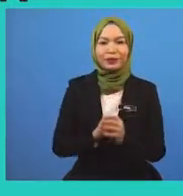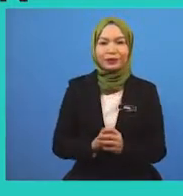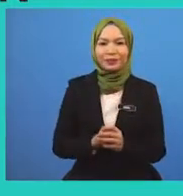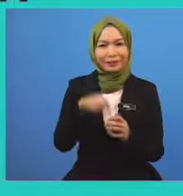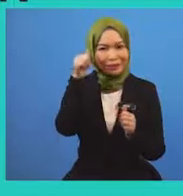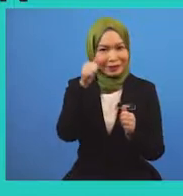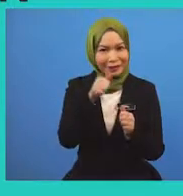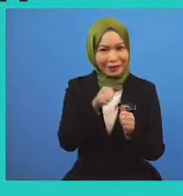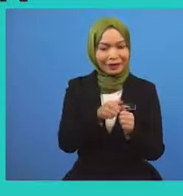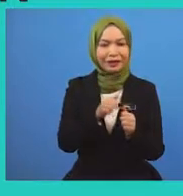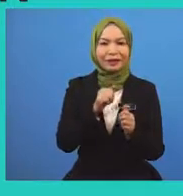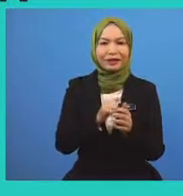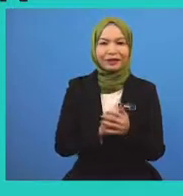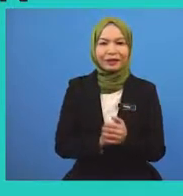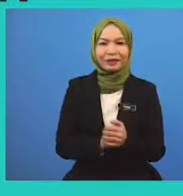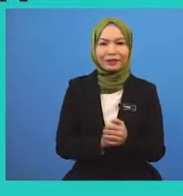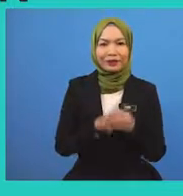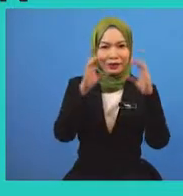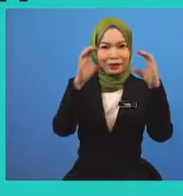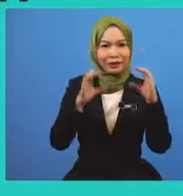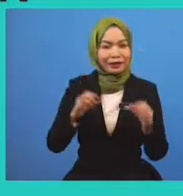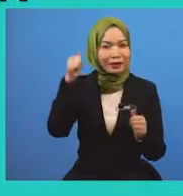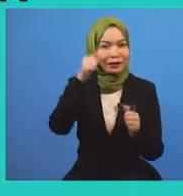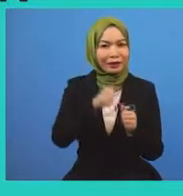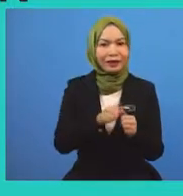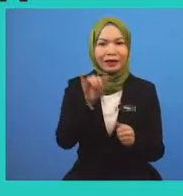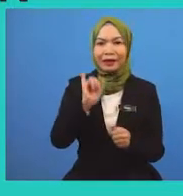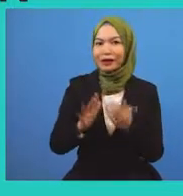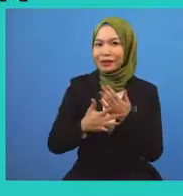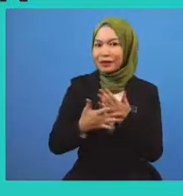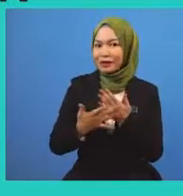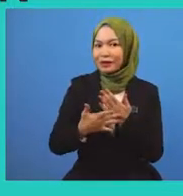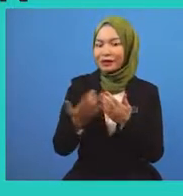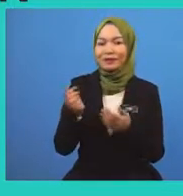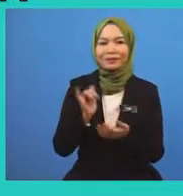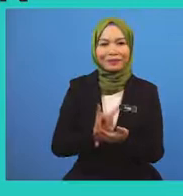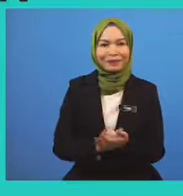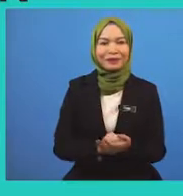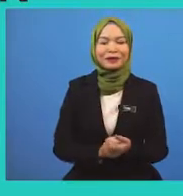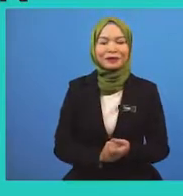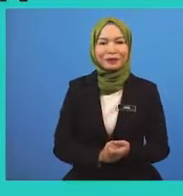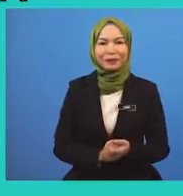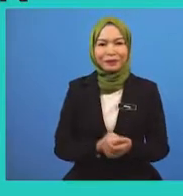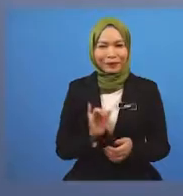H-sesurun merujuk kepada apa ya murid-murid? Tindak balas endotermik. Pandai.